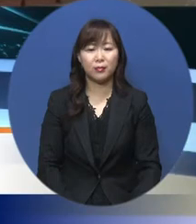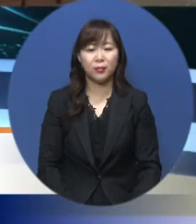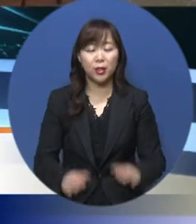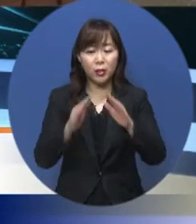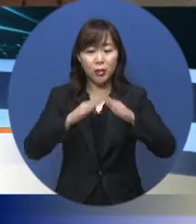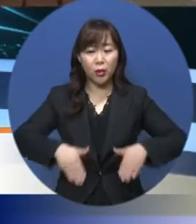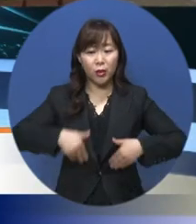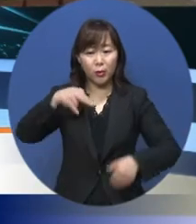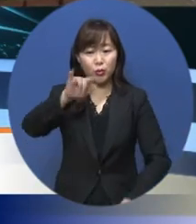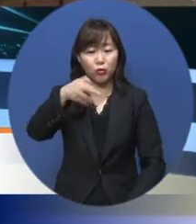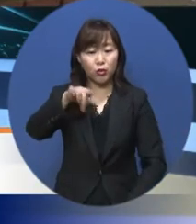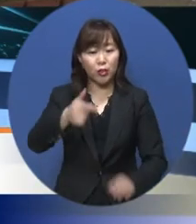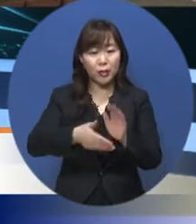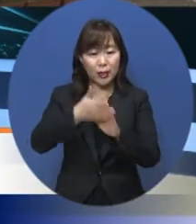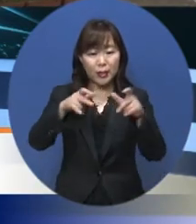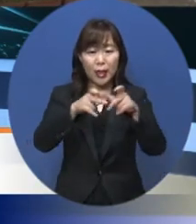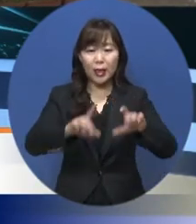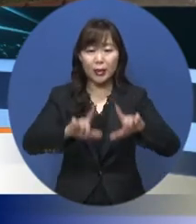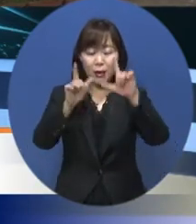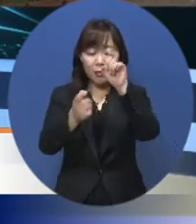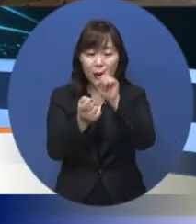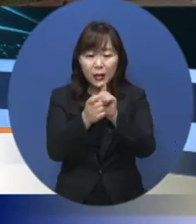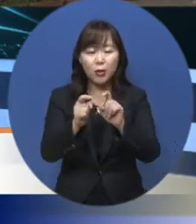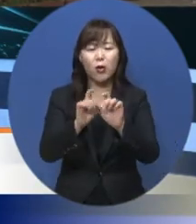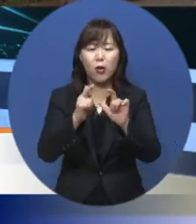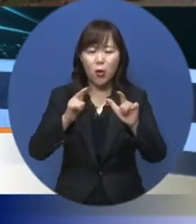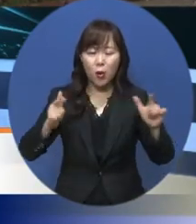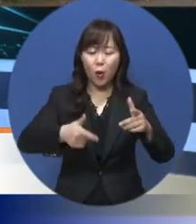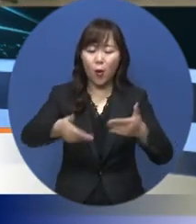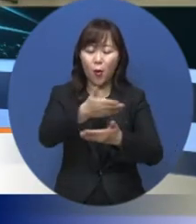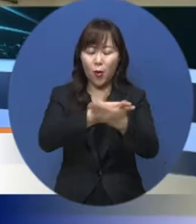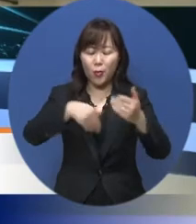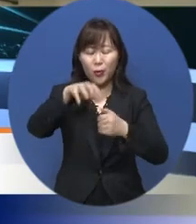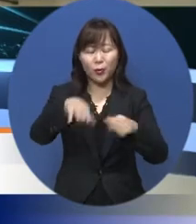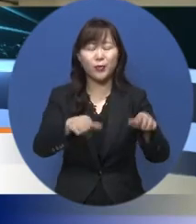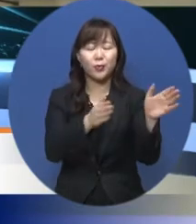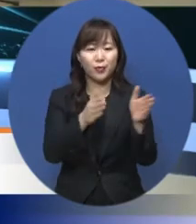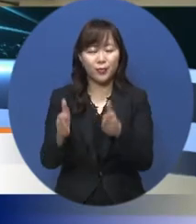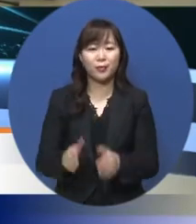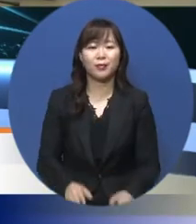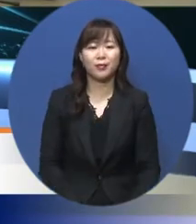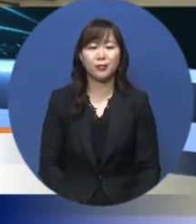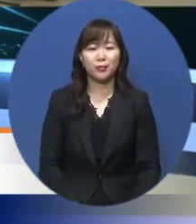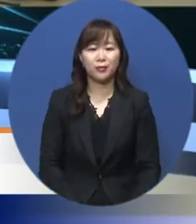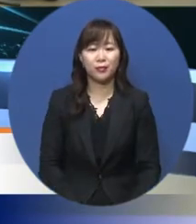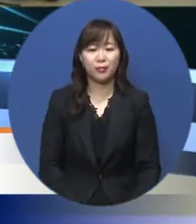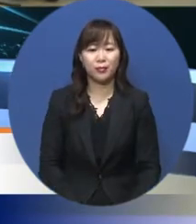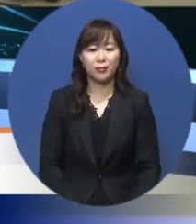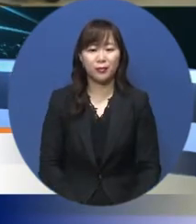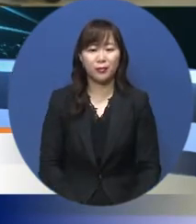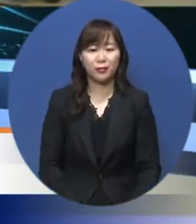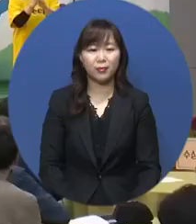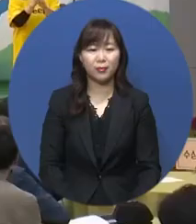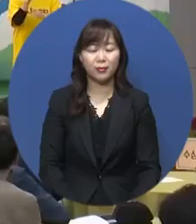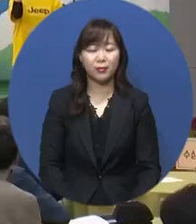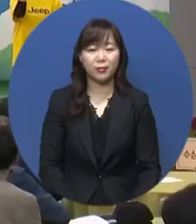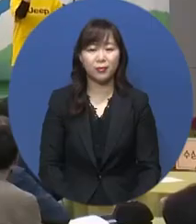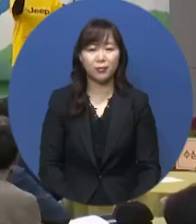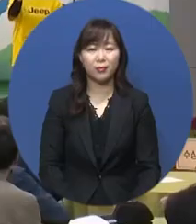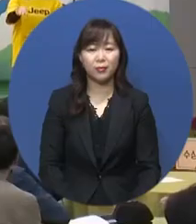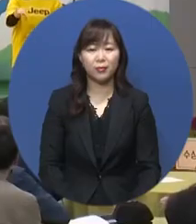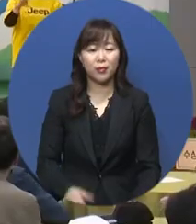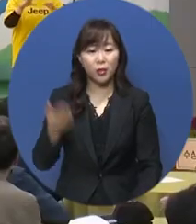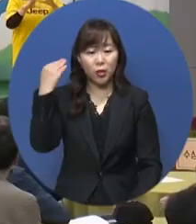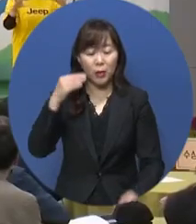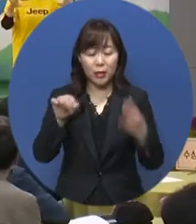전남 순천시가 장애인의 날을 맞아 다양한 어울림의 장을 마련했습니다. 보도에 이소영 기자입니다.